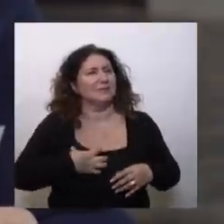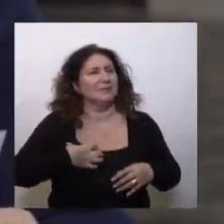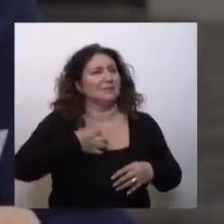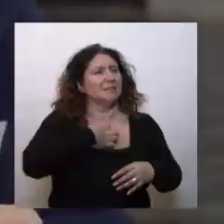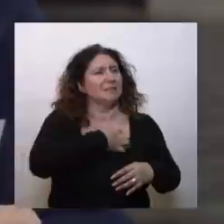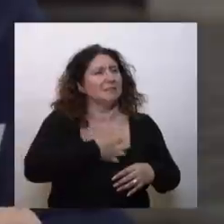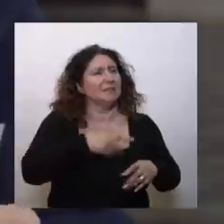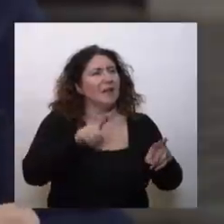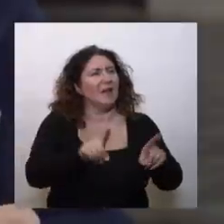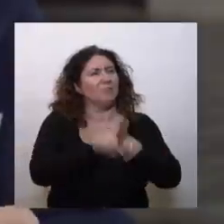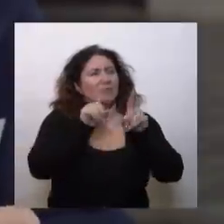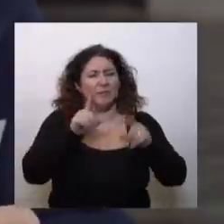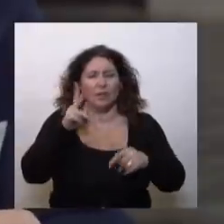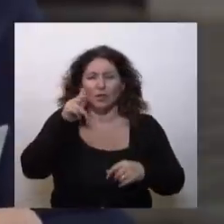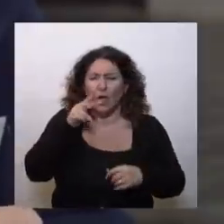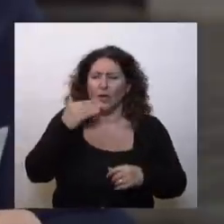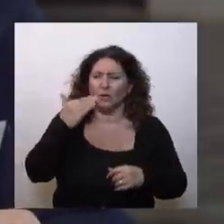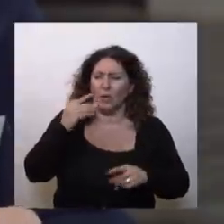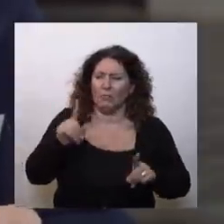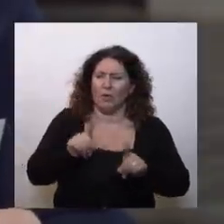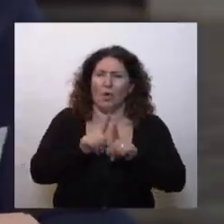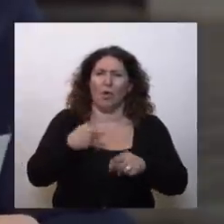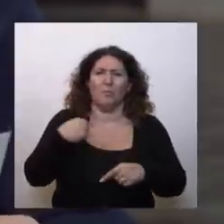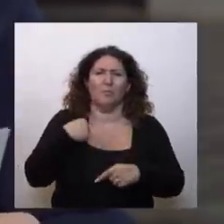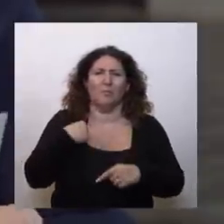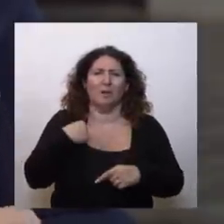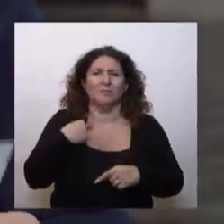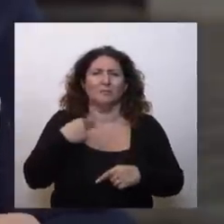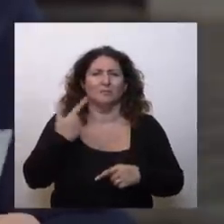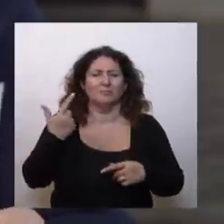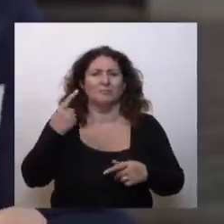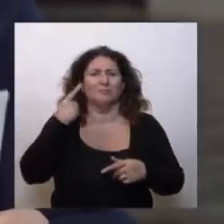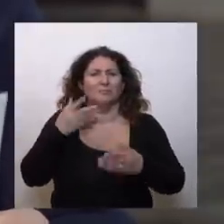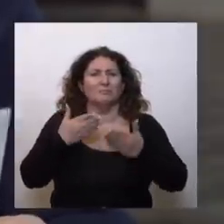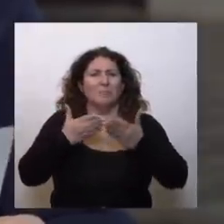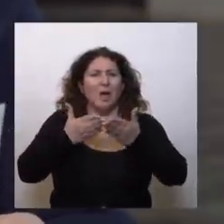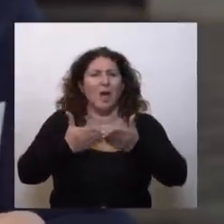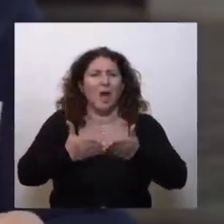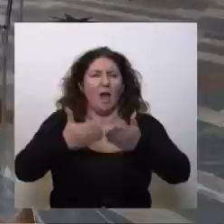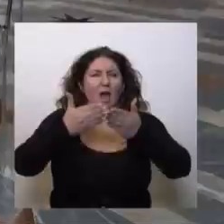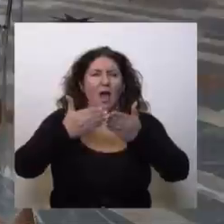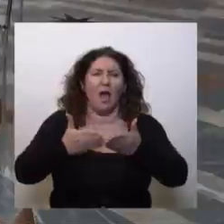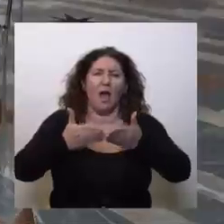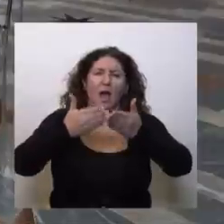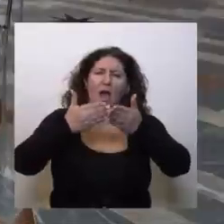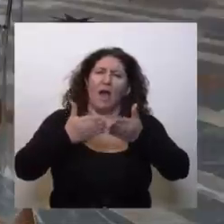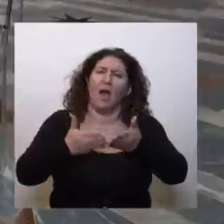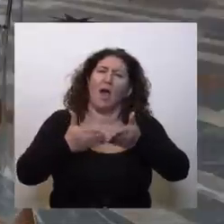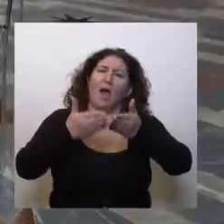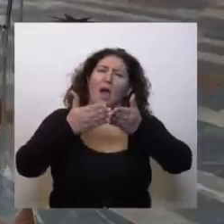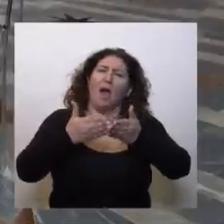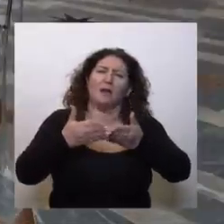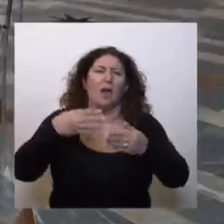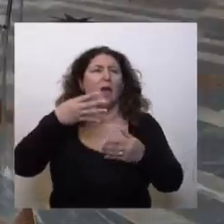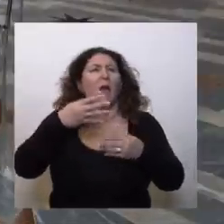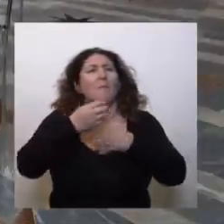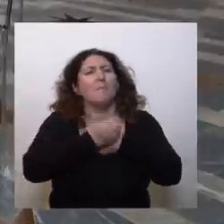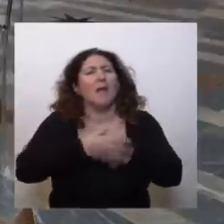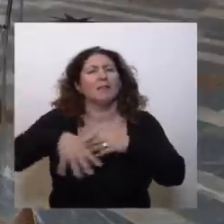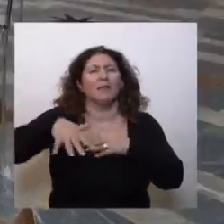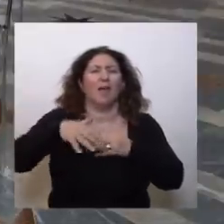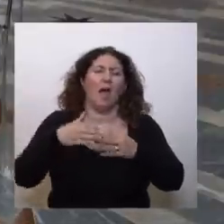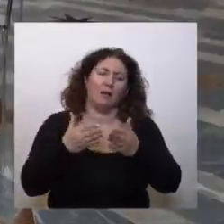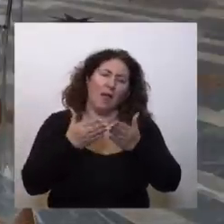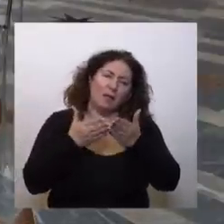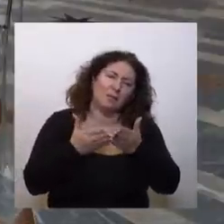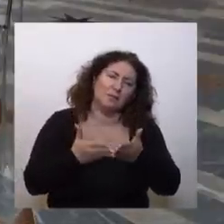come me, stipati nei barconi che attraverso il Mediterraneo, il nostro, sul loro corpo e nella